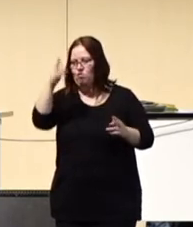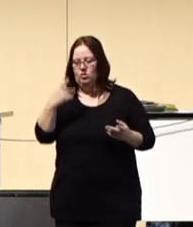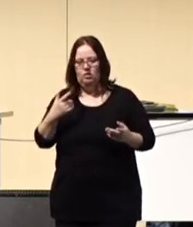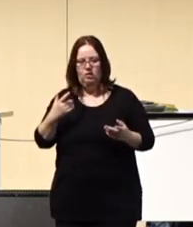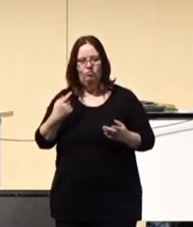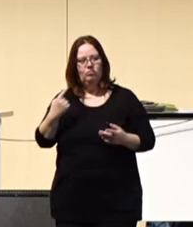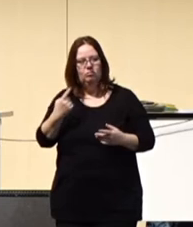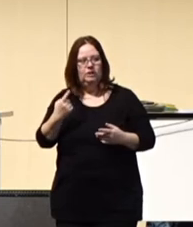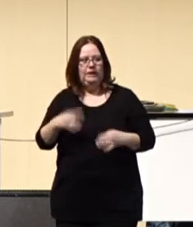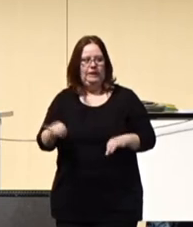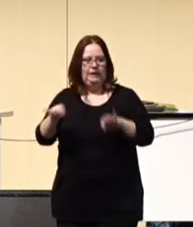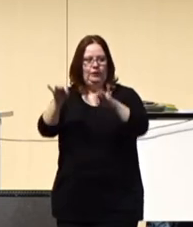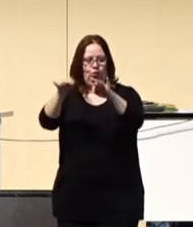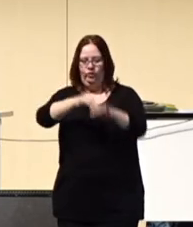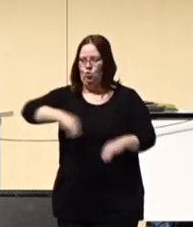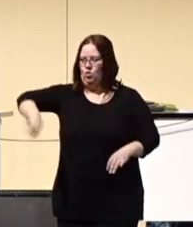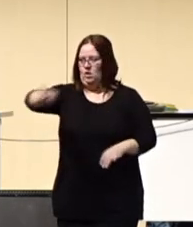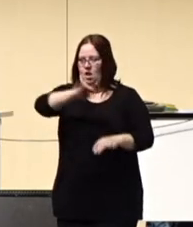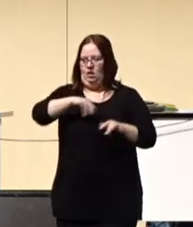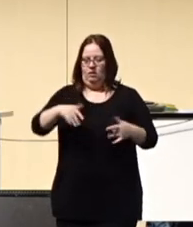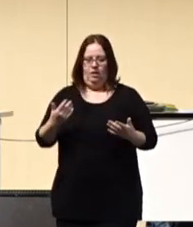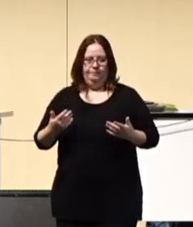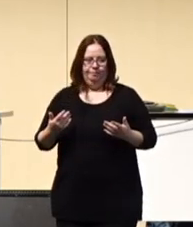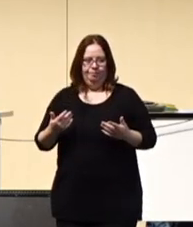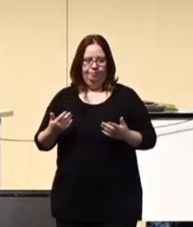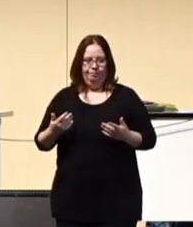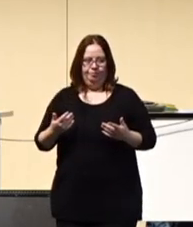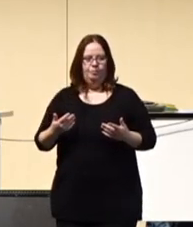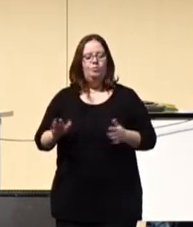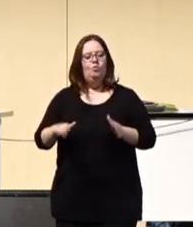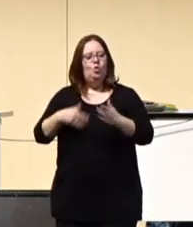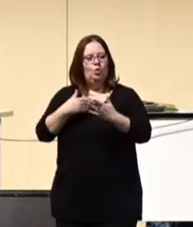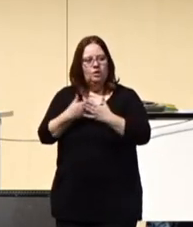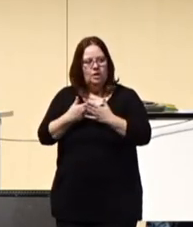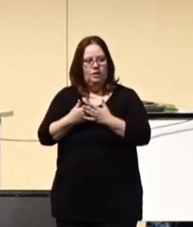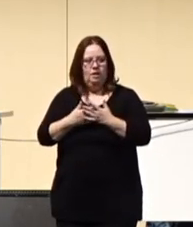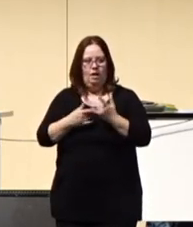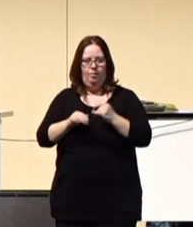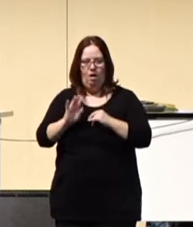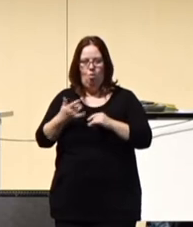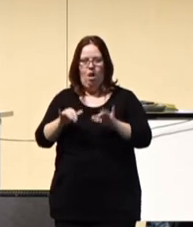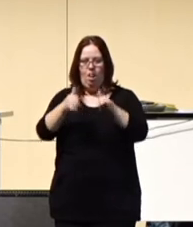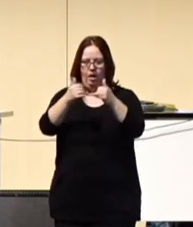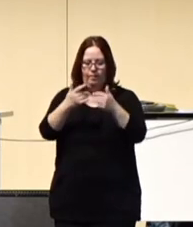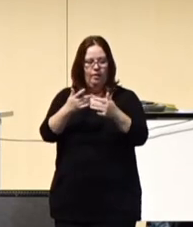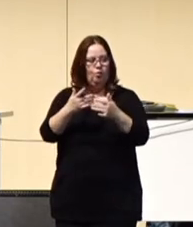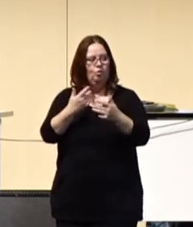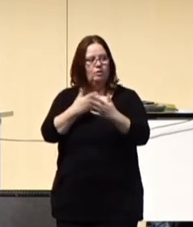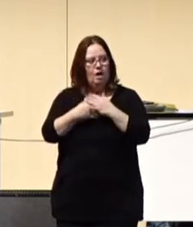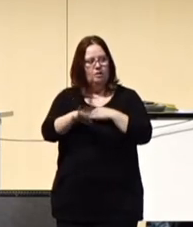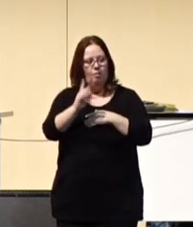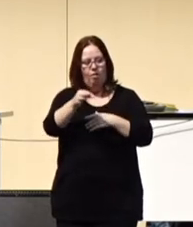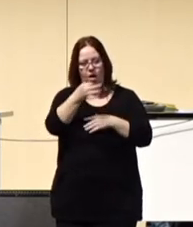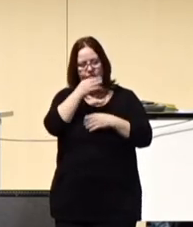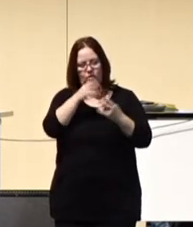welches Risiko für uns alle hier besteht. Gerade aus dieser Betrachtung aber des sonstigen Lebens, und deswegen komme ich zum Thema der